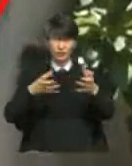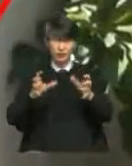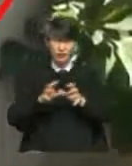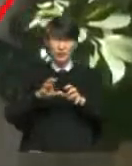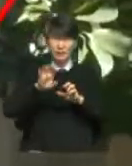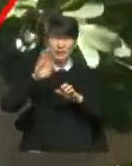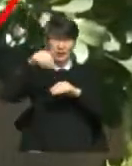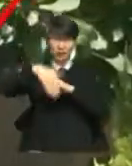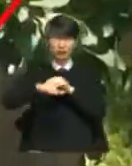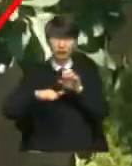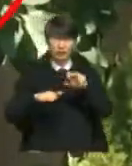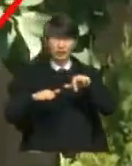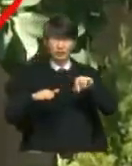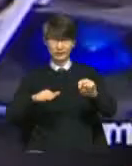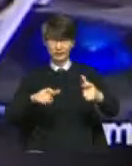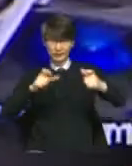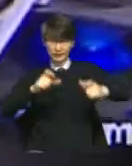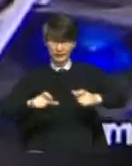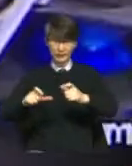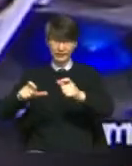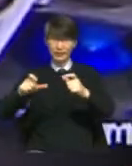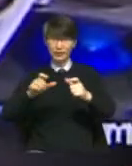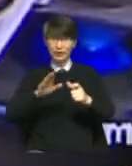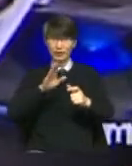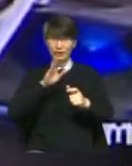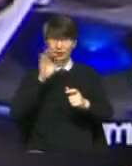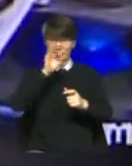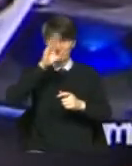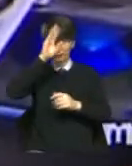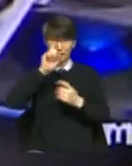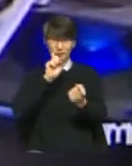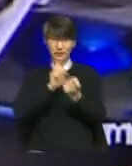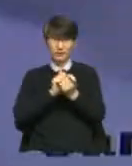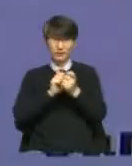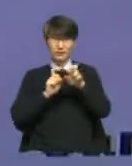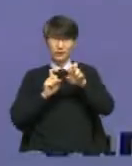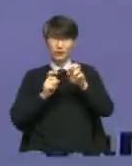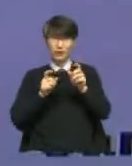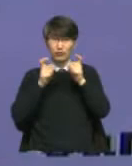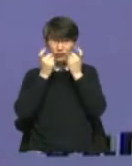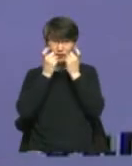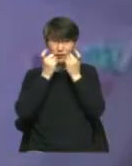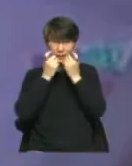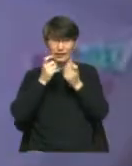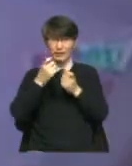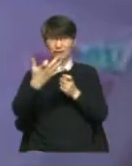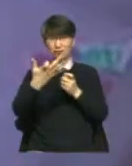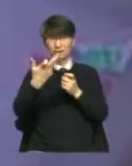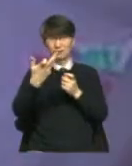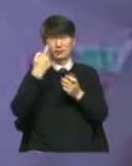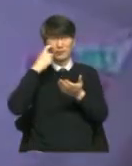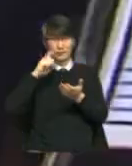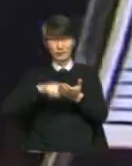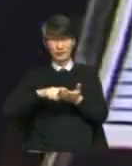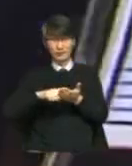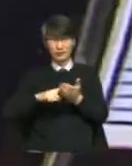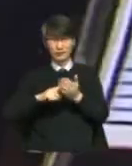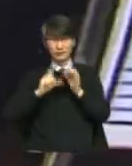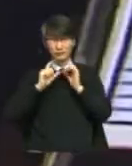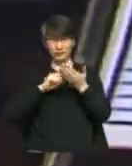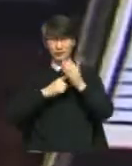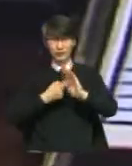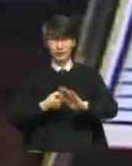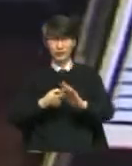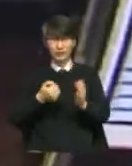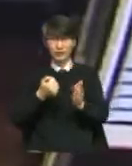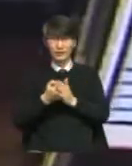연천, 강원도 화천 일대에서 아프리카 돼지 열병에 걸린 멧돼지 폐사체 18개를 발견했다고 밝혔습니다.